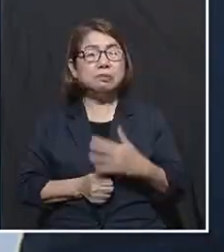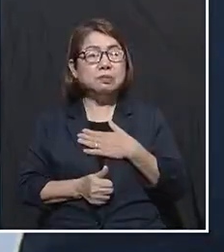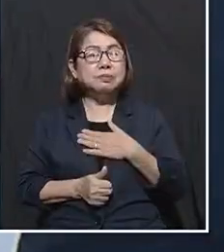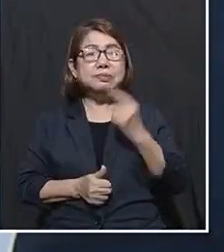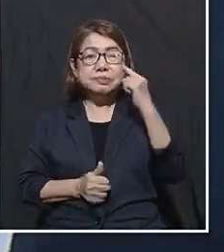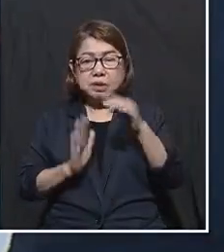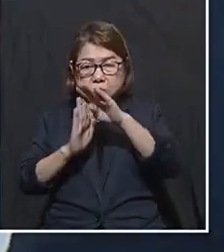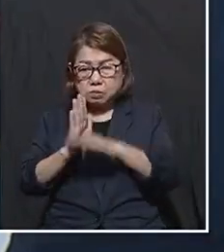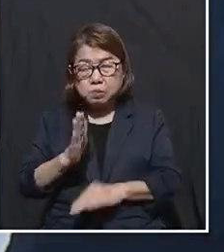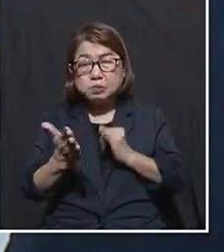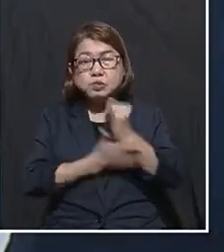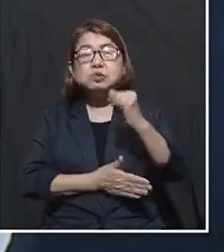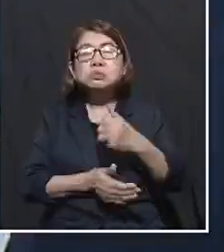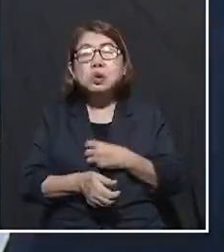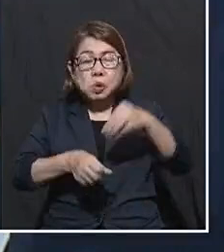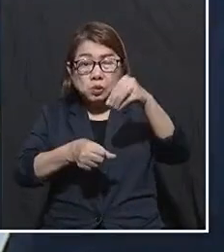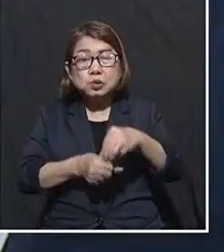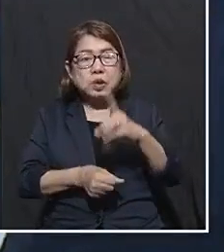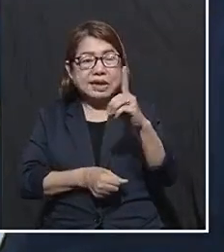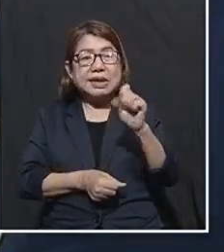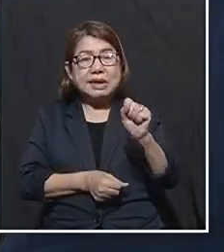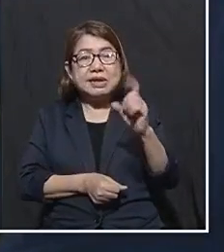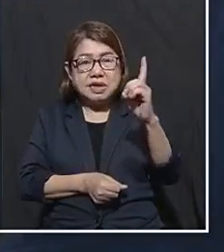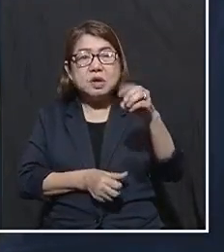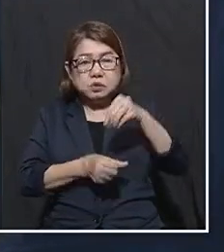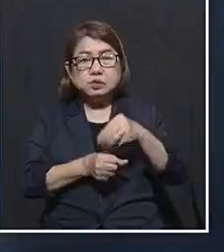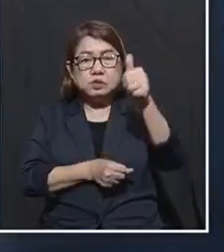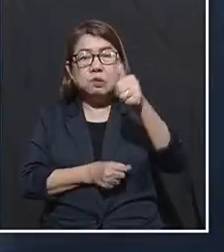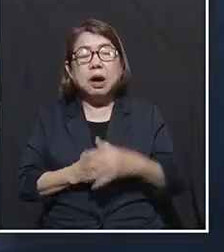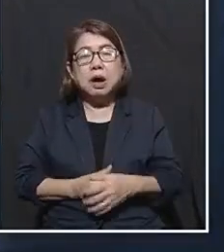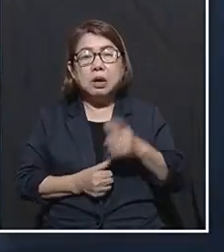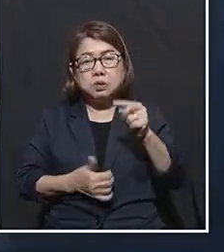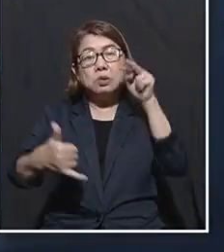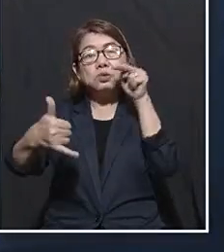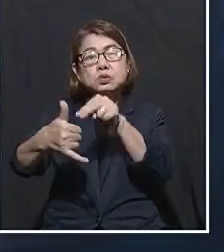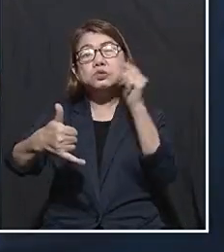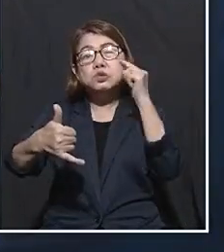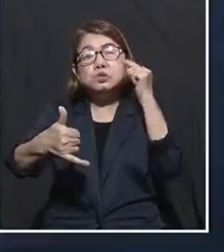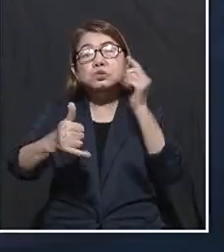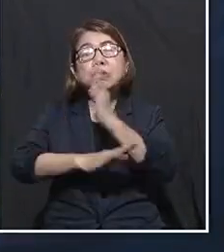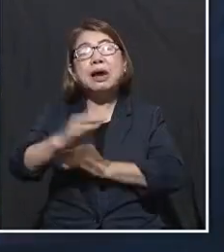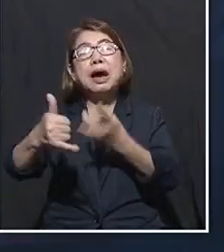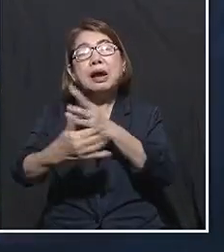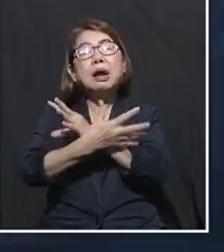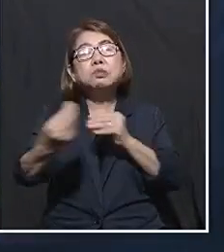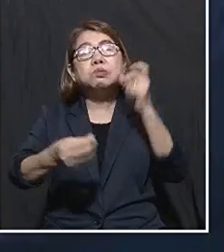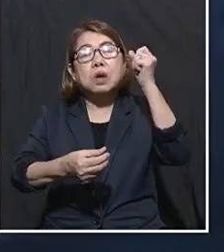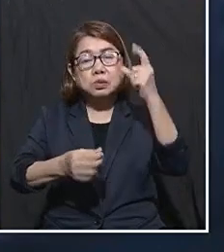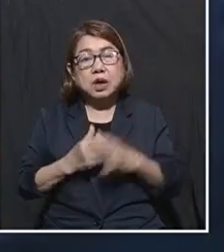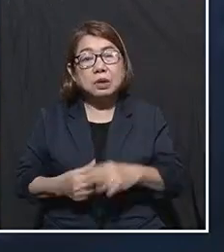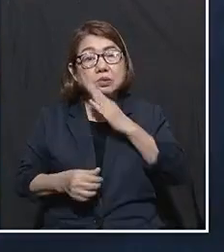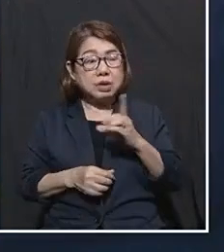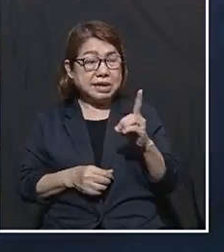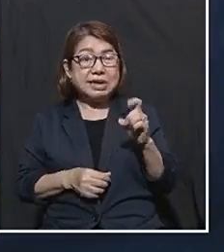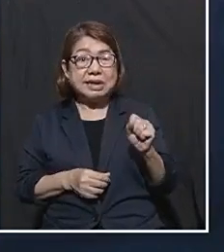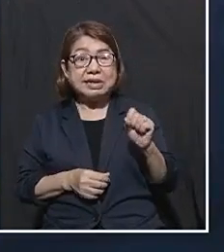นด้วยนะครับกับ DSD ก็คือ DSD เนี่ยควรจะต้องเข้าใจบริบทของคนพิการเพราะว่าถ้าเข้าใจบริบทของคนพิการ